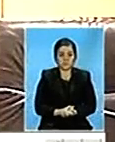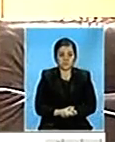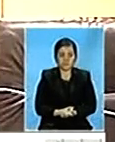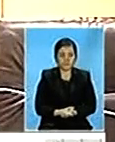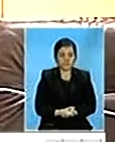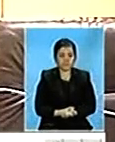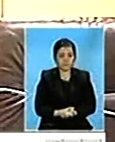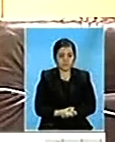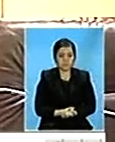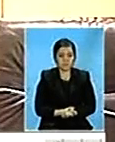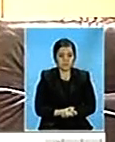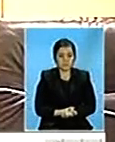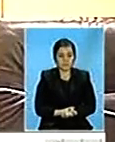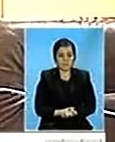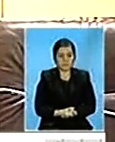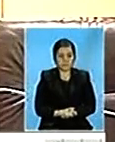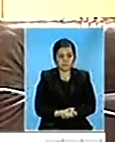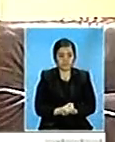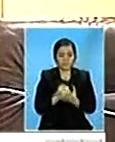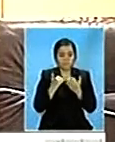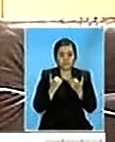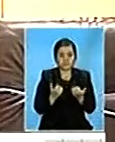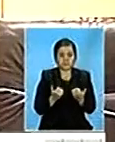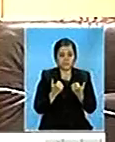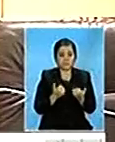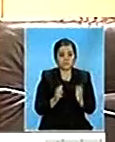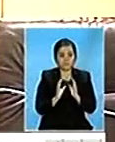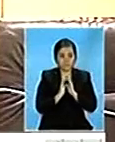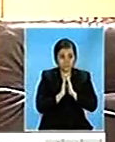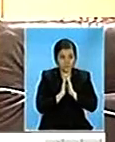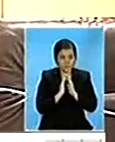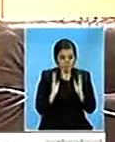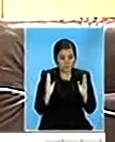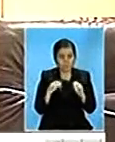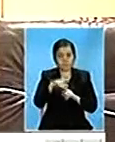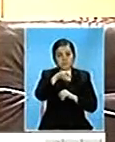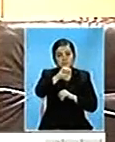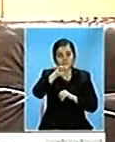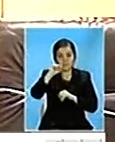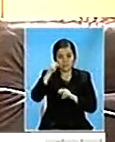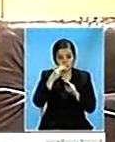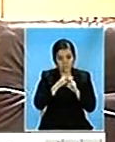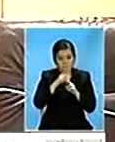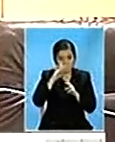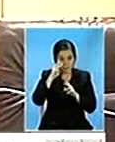ในวันนี้ก่อนอื่นผมขอขอบคุณท่านสส.วิวัฒชัย